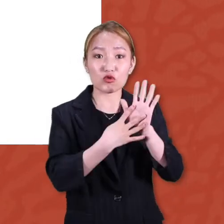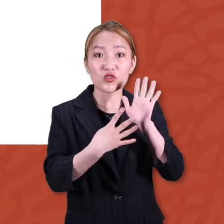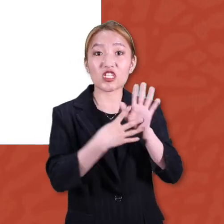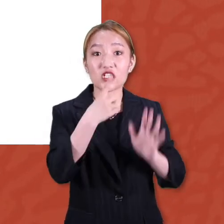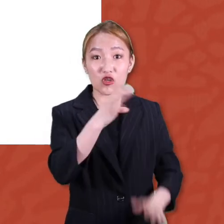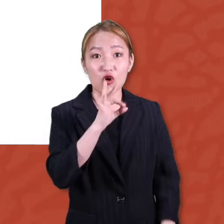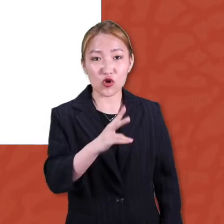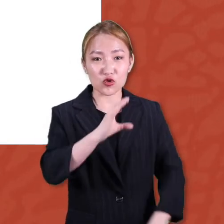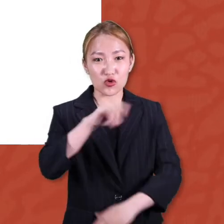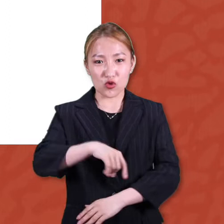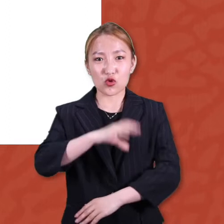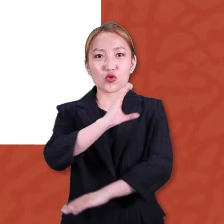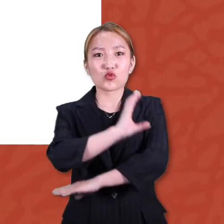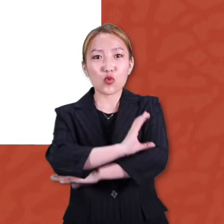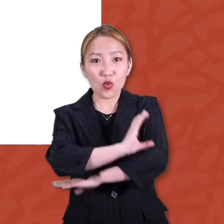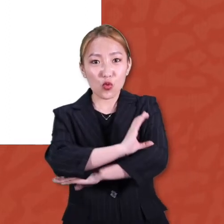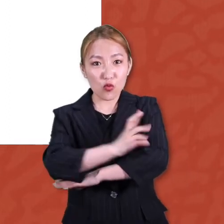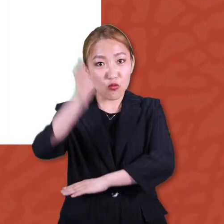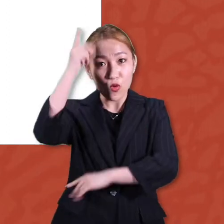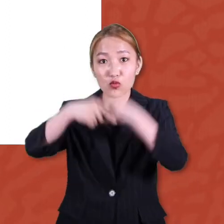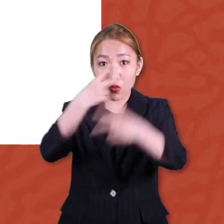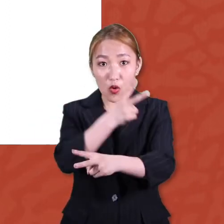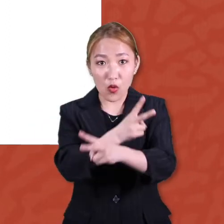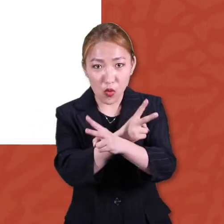1991 оны сургуулийн боловсролын тухай хууль нь